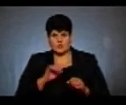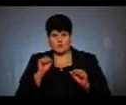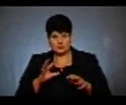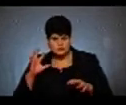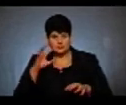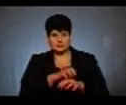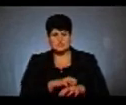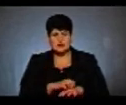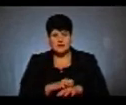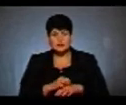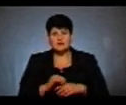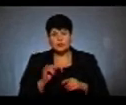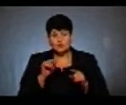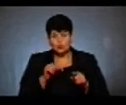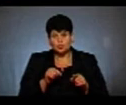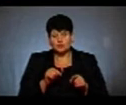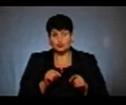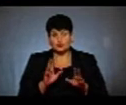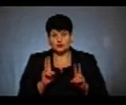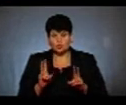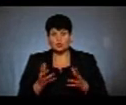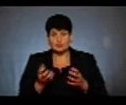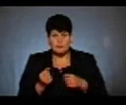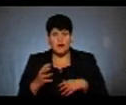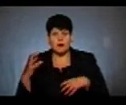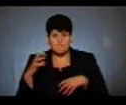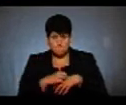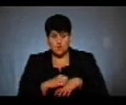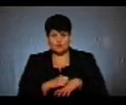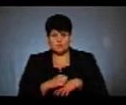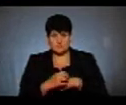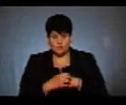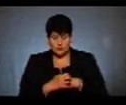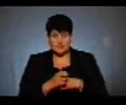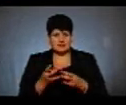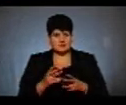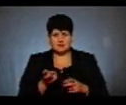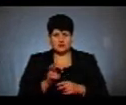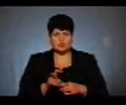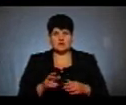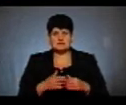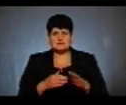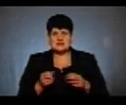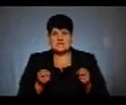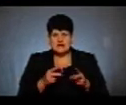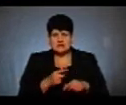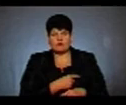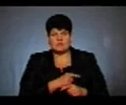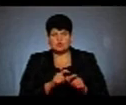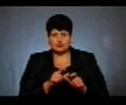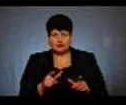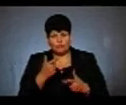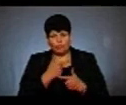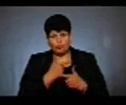покуси. І так, що тут, якщо в разі хтось отримав покус, тут же треба звертатися до спеціалістів, медичні установи, повідомляти